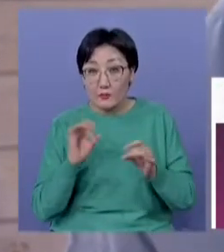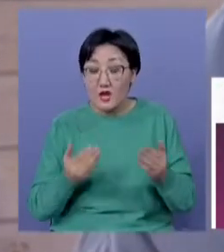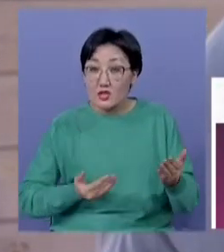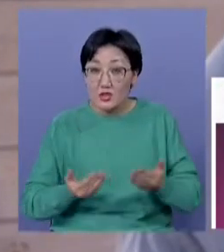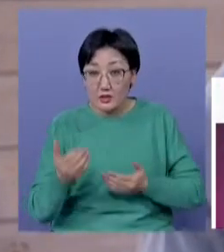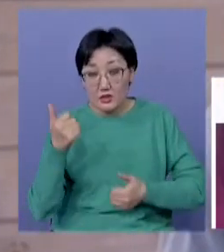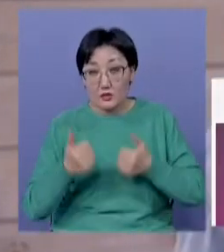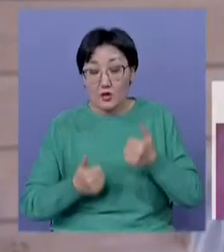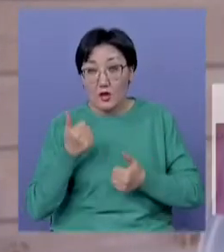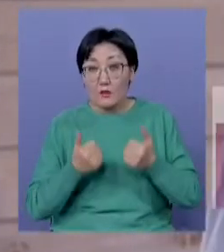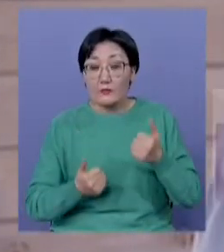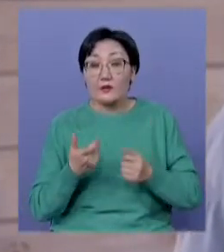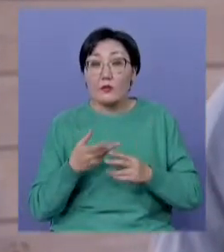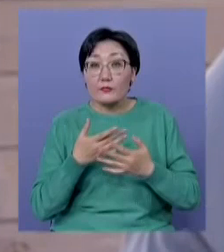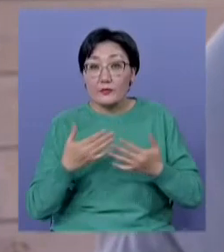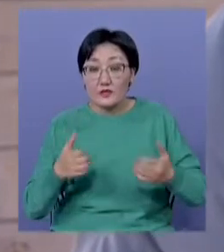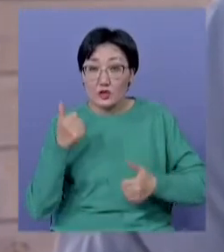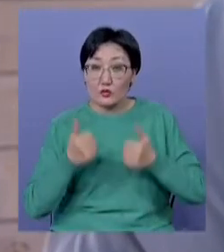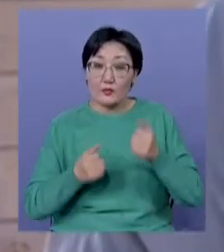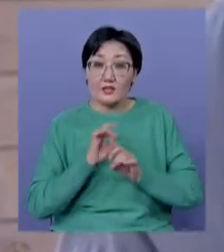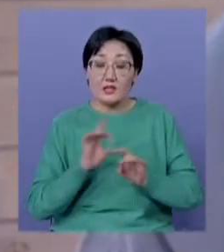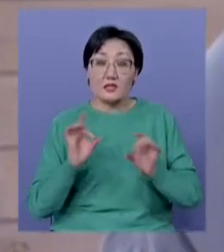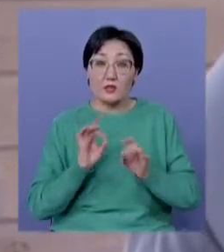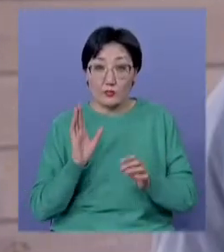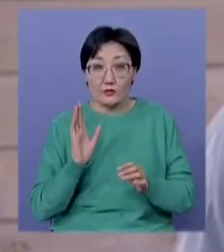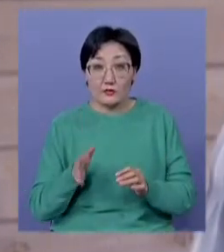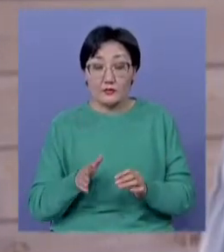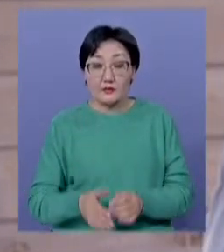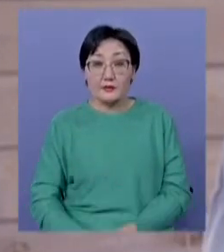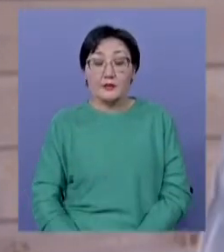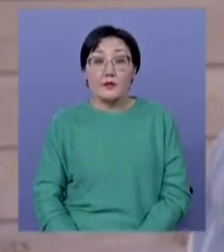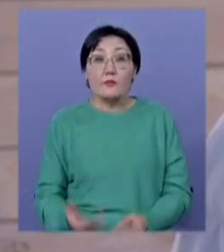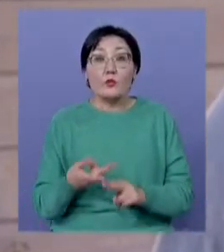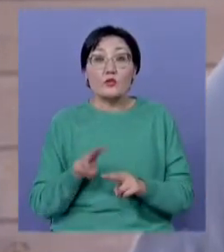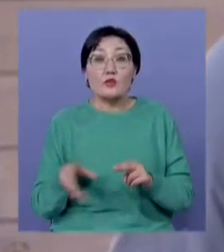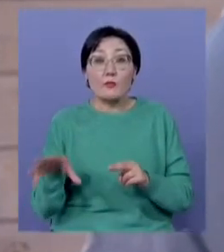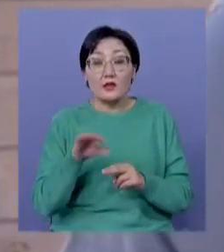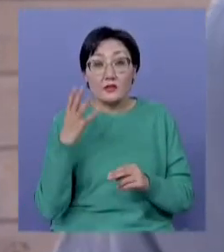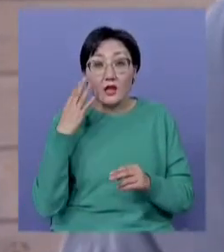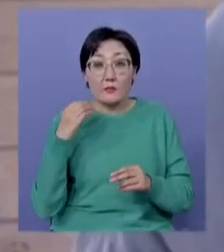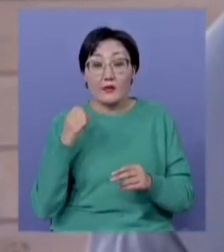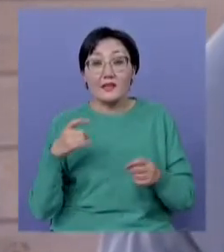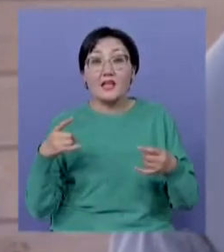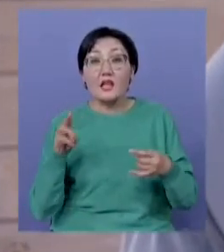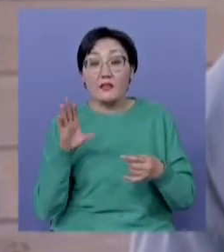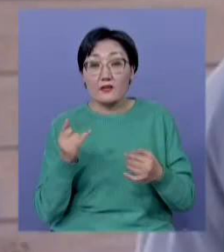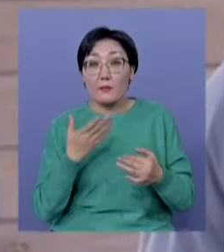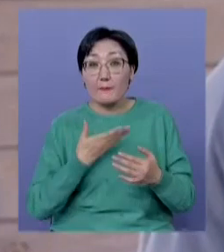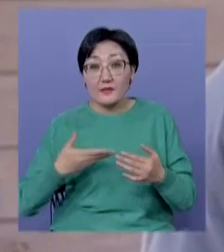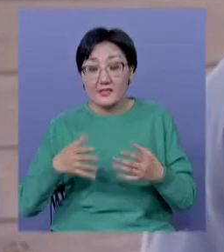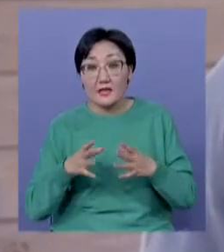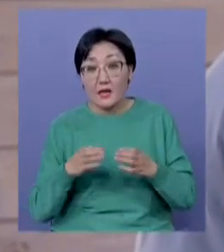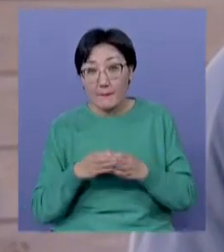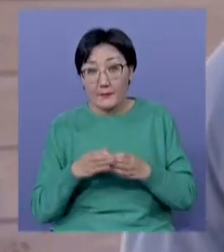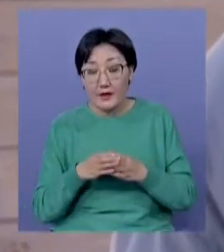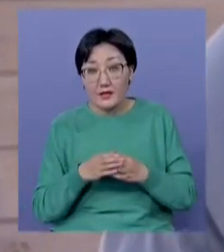бастап, шаңғымен құлдилап таудан төмен түсу, секіру сияқты спорт түрлерін қамтиды. Осының бәрін Алматыдан тамашалап, біздің компания